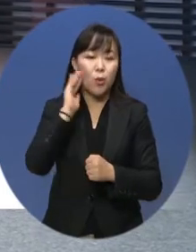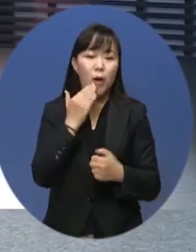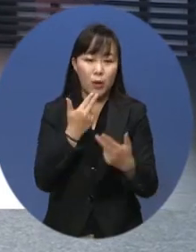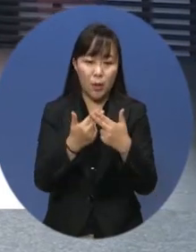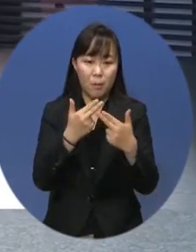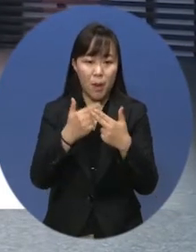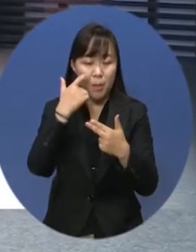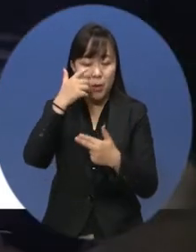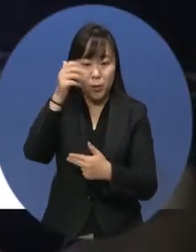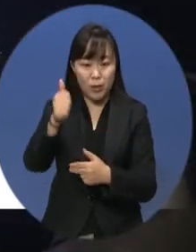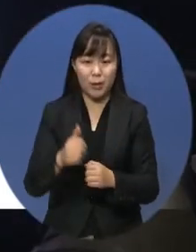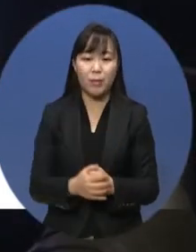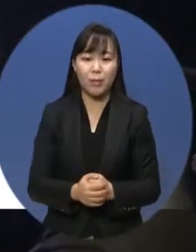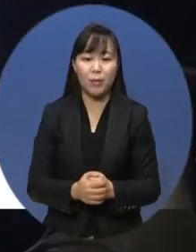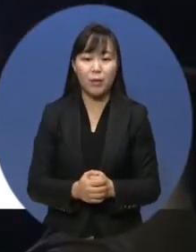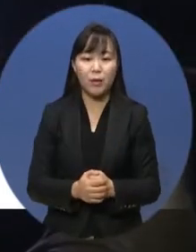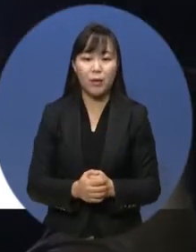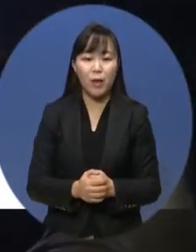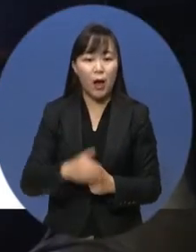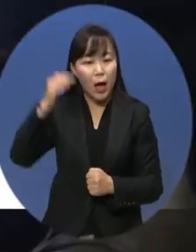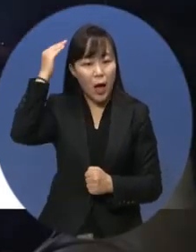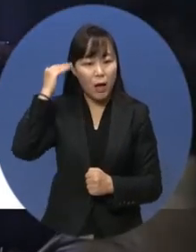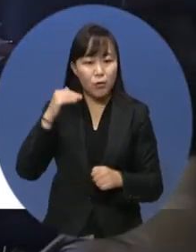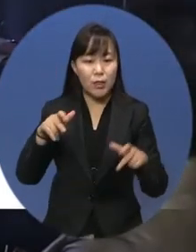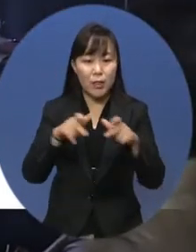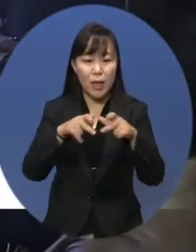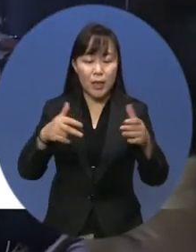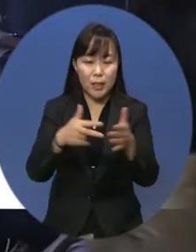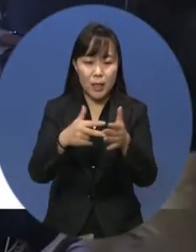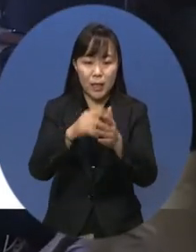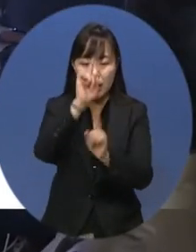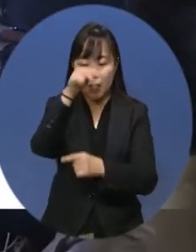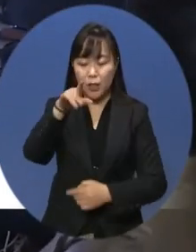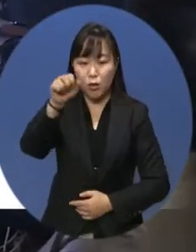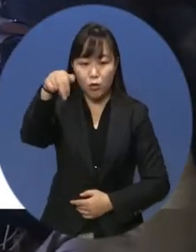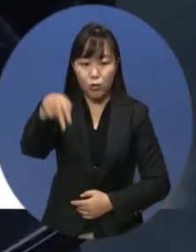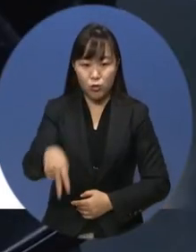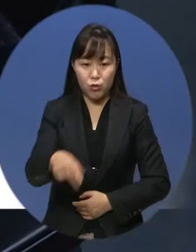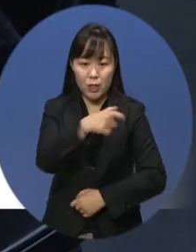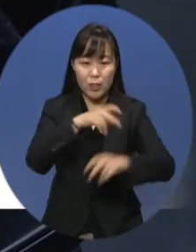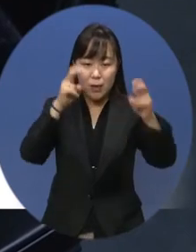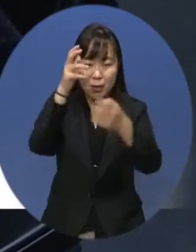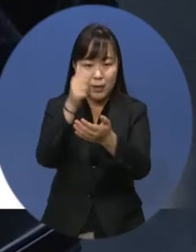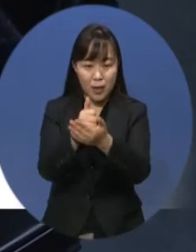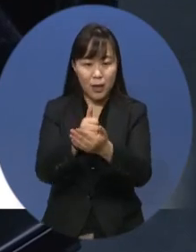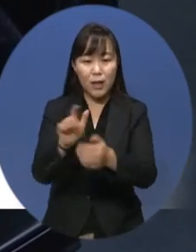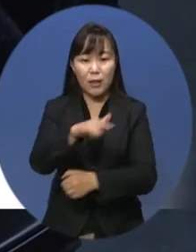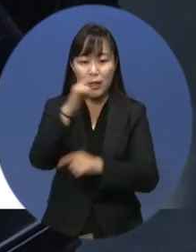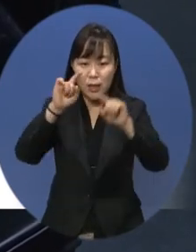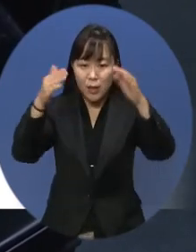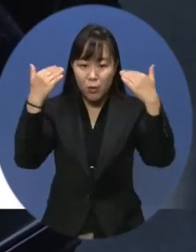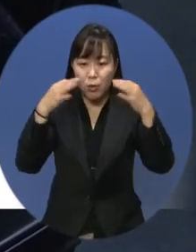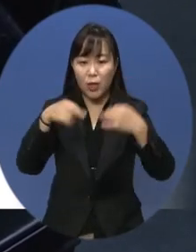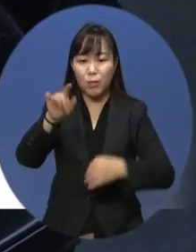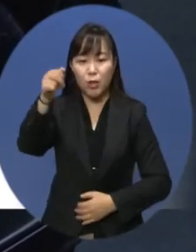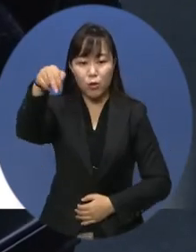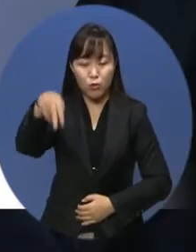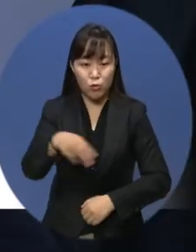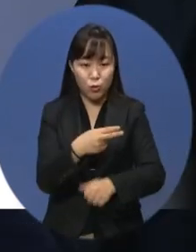한국농아인협회 변승일 중앙회장, 한국장애인재단 이성규 이사장, 나사렛대학교 김선규